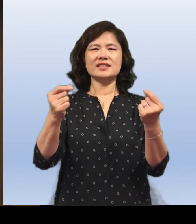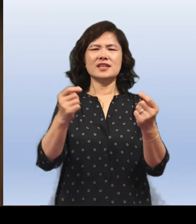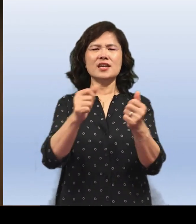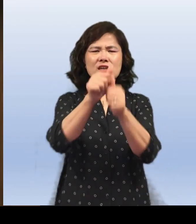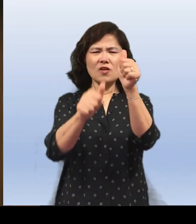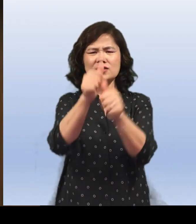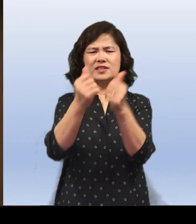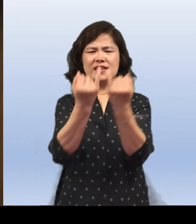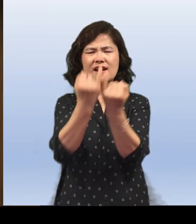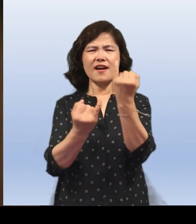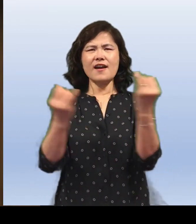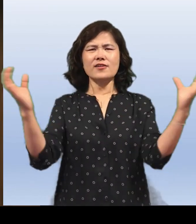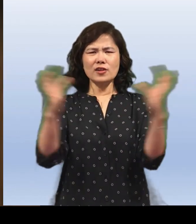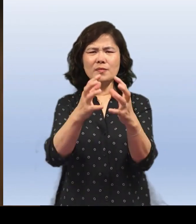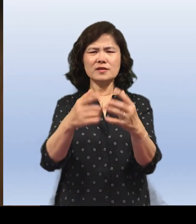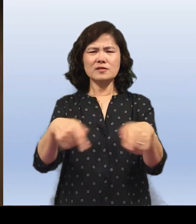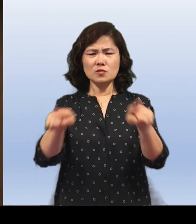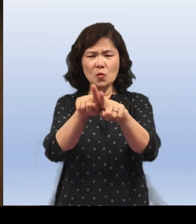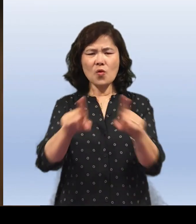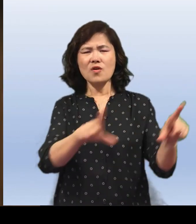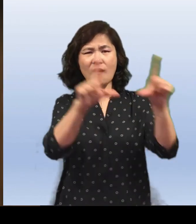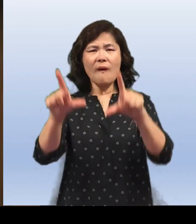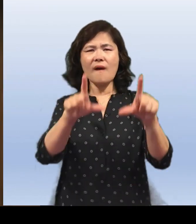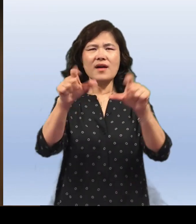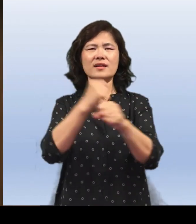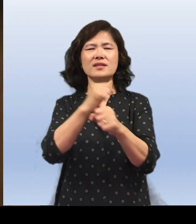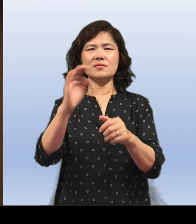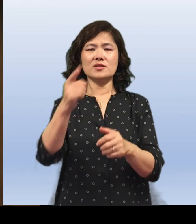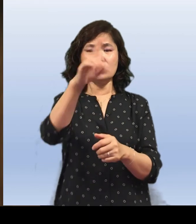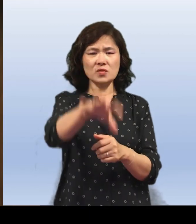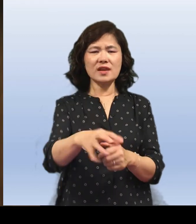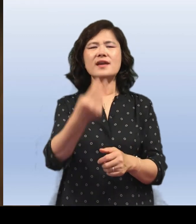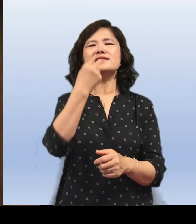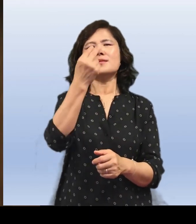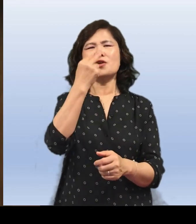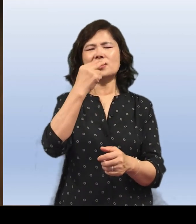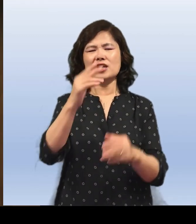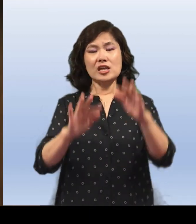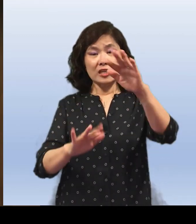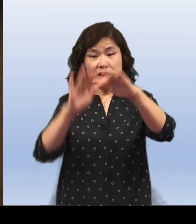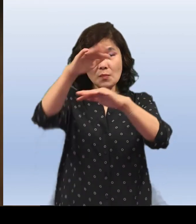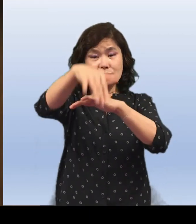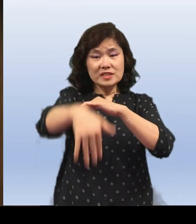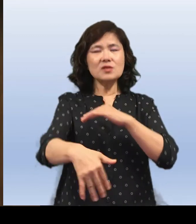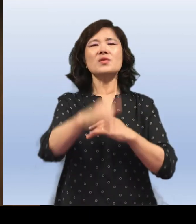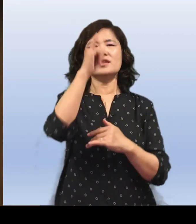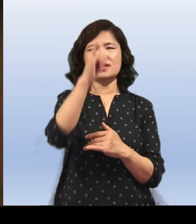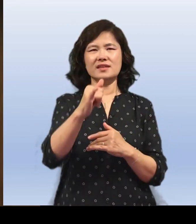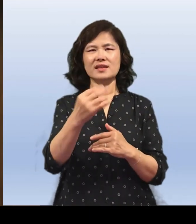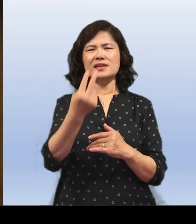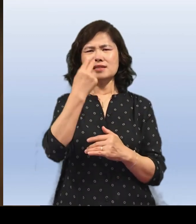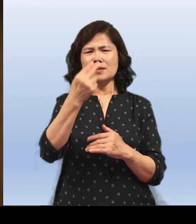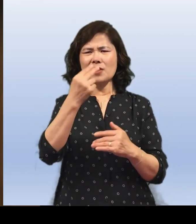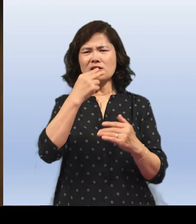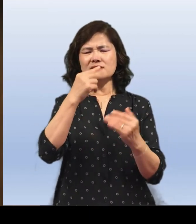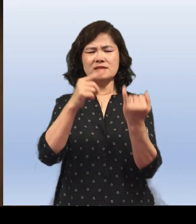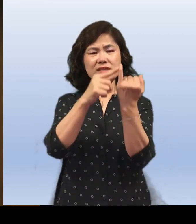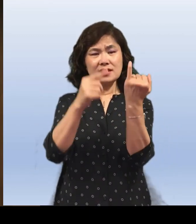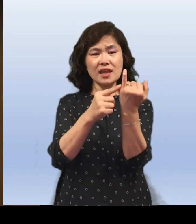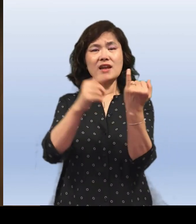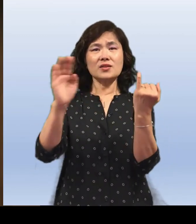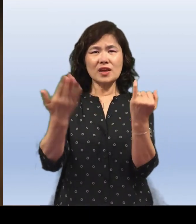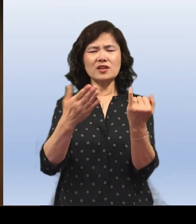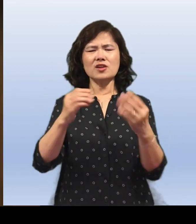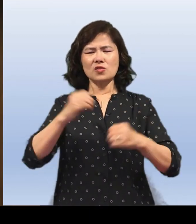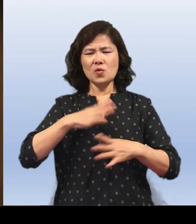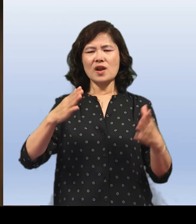형제가 연합하여서 동거함으로 말미암아 그곳 안에 생명력이 넘치고 있는 그 생명을 잉태하는